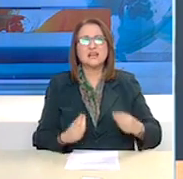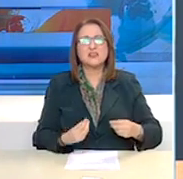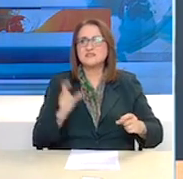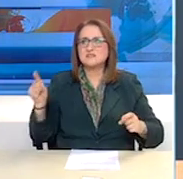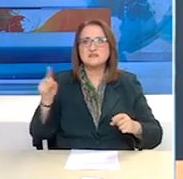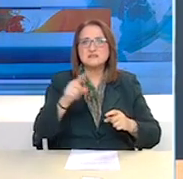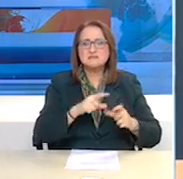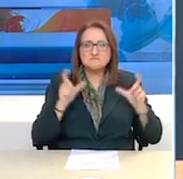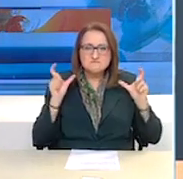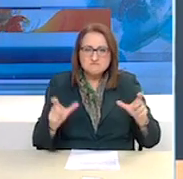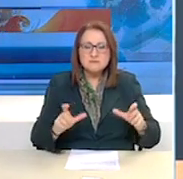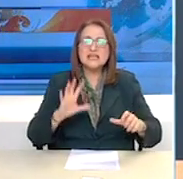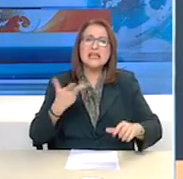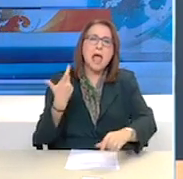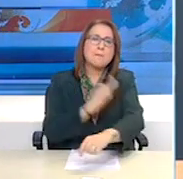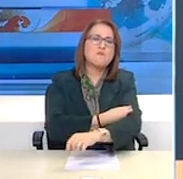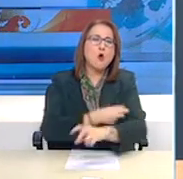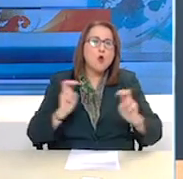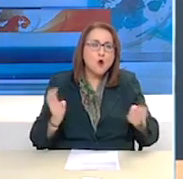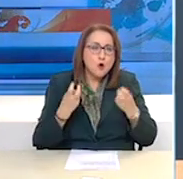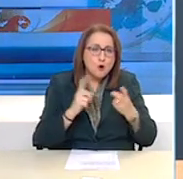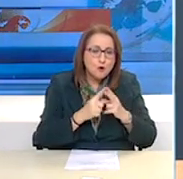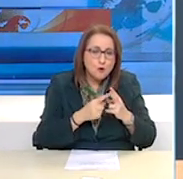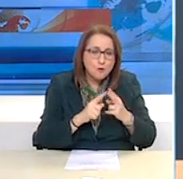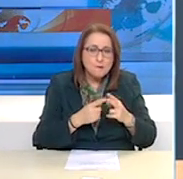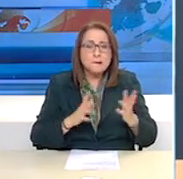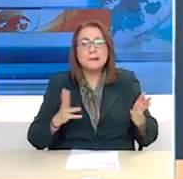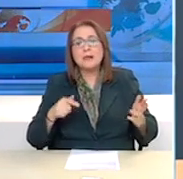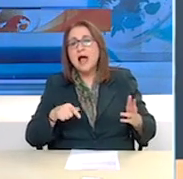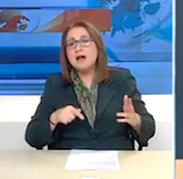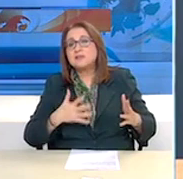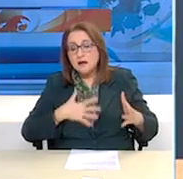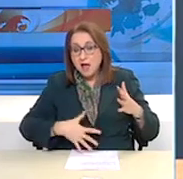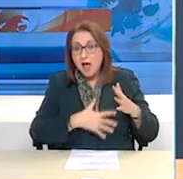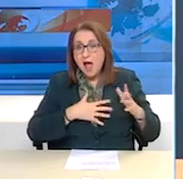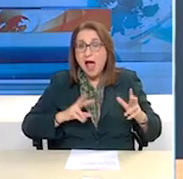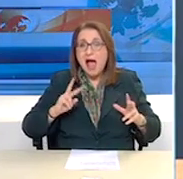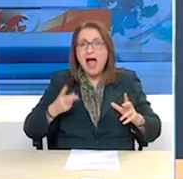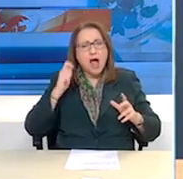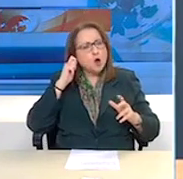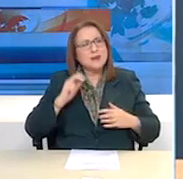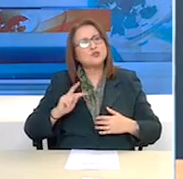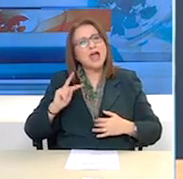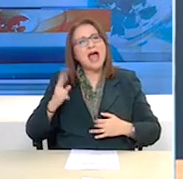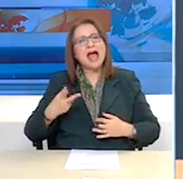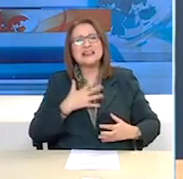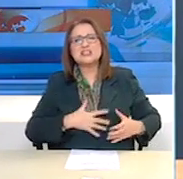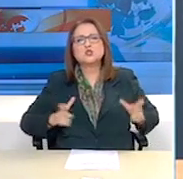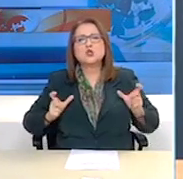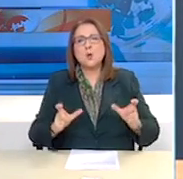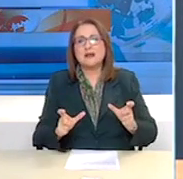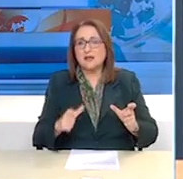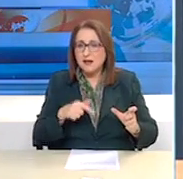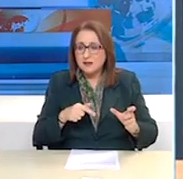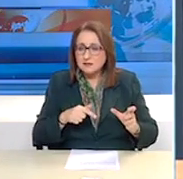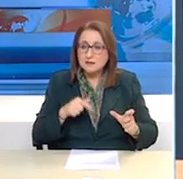αντισώματα προστατευτικά, όπως τα ονομάζουμε στην κλινική ιατρική, θα είναι για αυτούς ένα σε εισαγωγικά διαβατήριο να